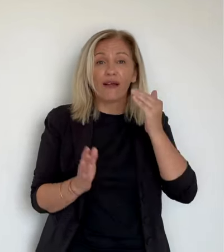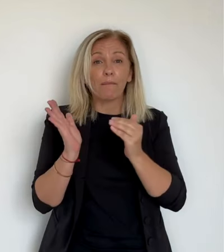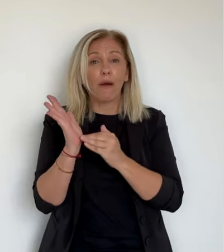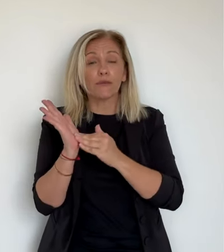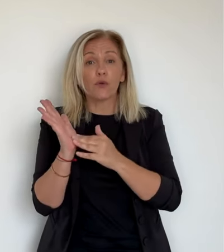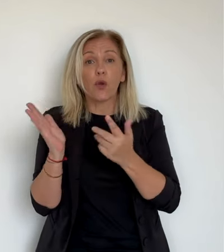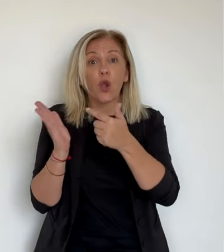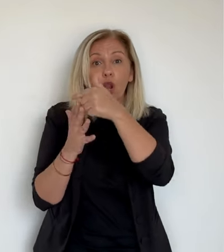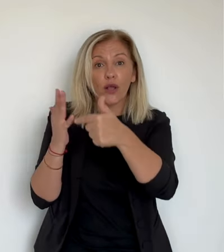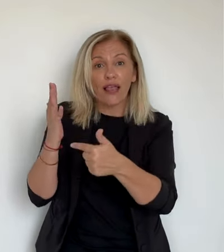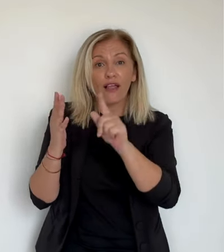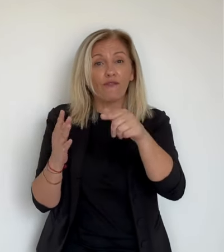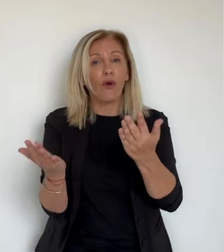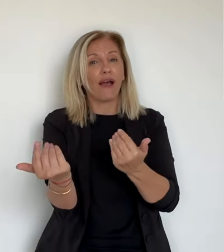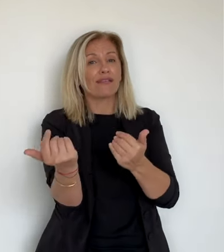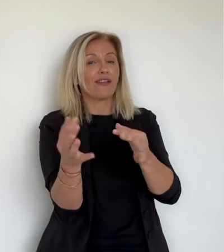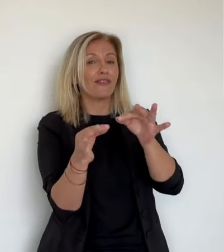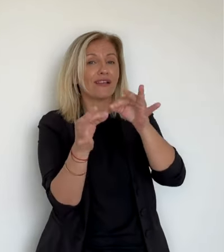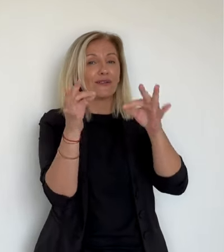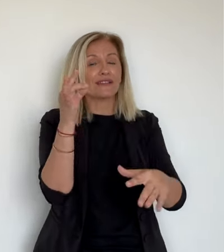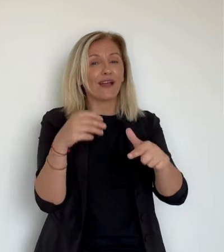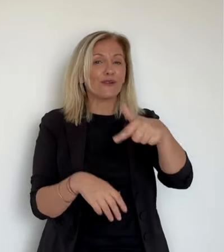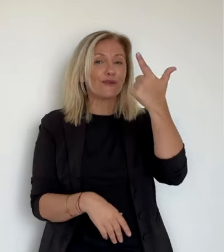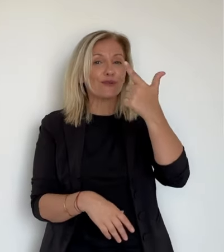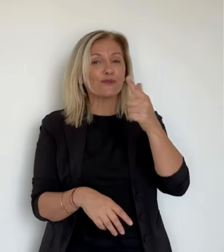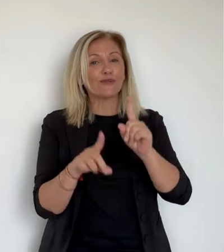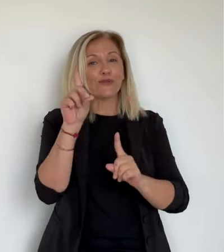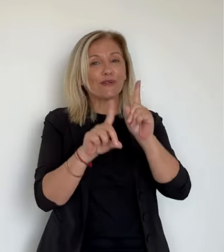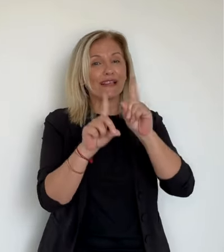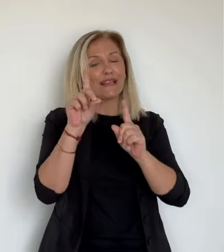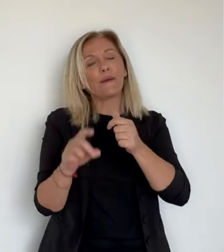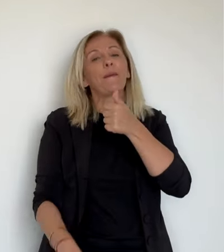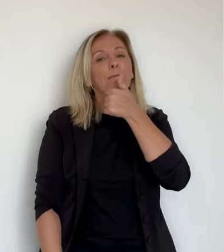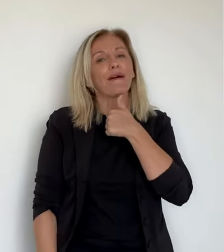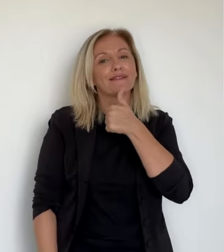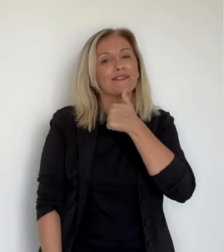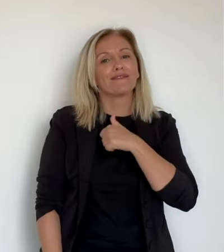mention espérée sera au rendez-vous, il faudra encore un peu de patience. Résultat, le 12